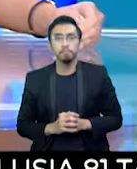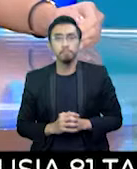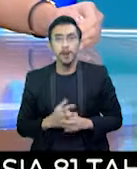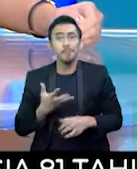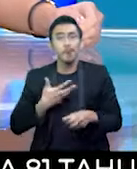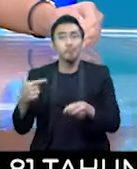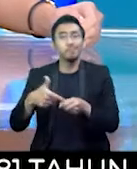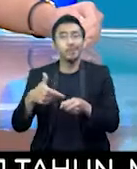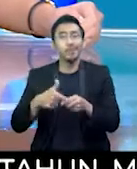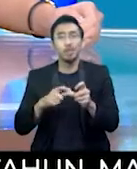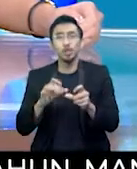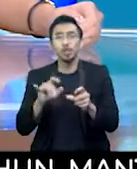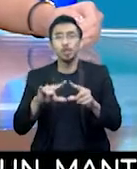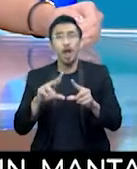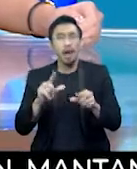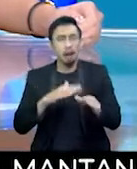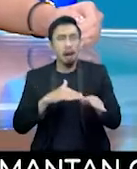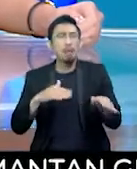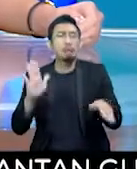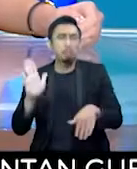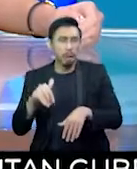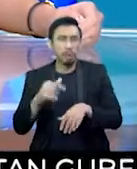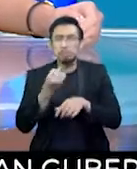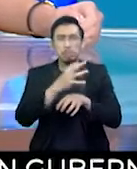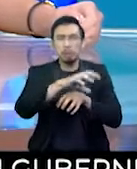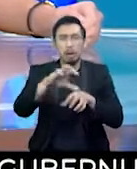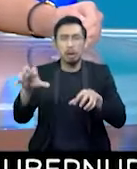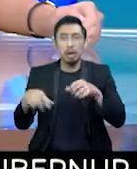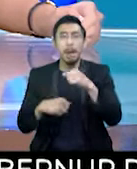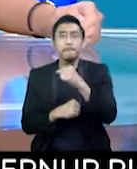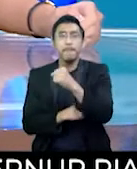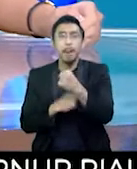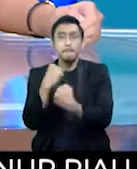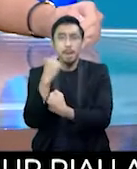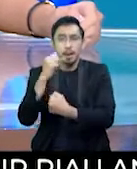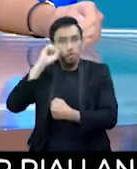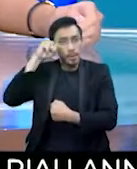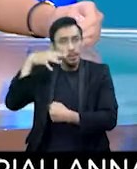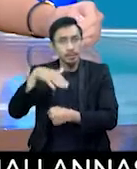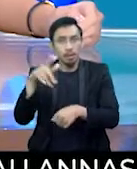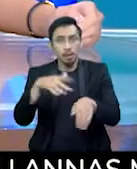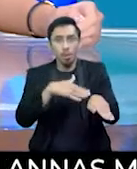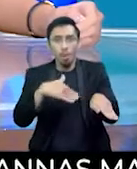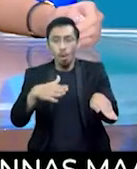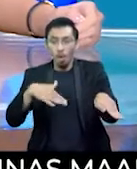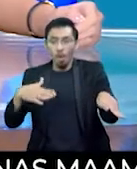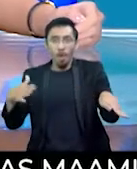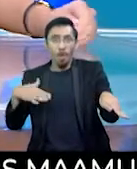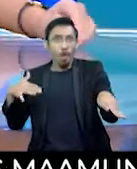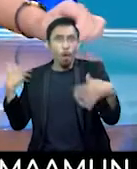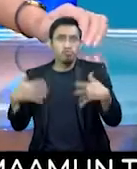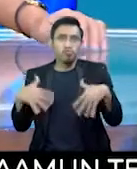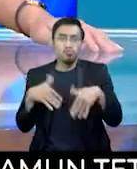Pemirsa, antrian kendaraan yang akan mengisi BBM jenis solar hingga kini masih terus terjadi di berbagai daerah. Di Palembang, Sumatera Selatan, antrian mengular hingga ke jalan